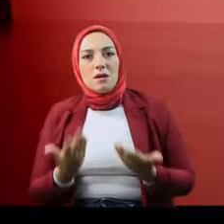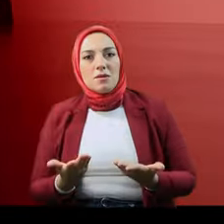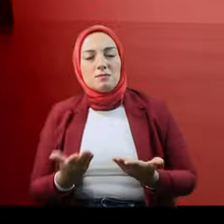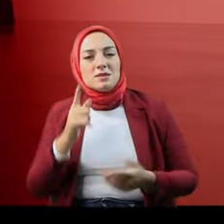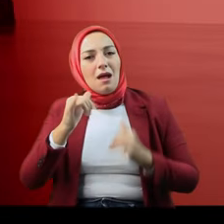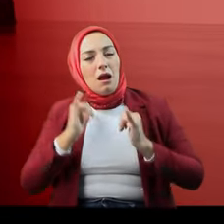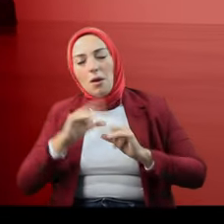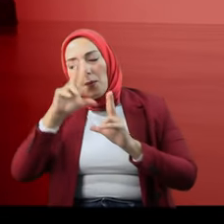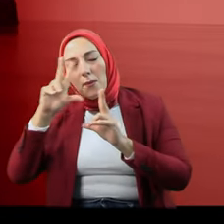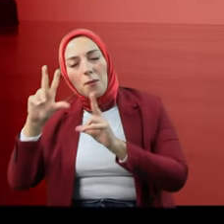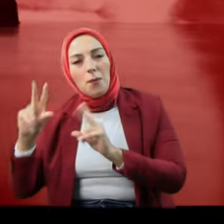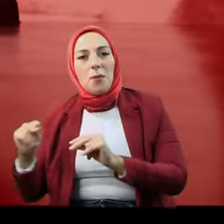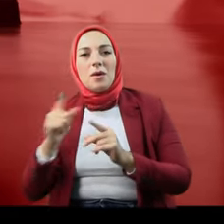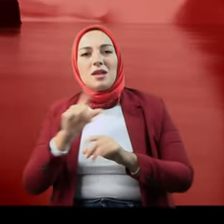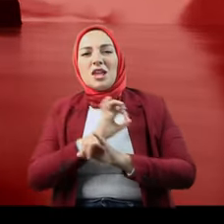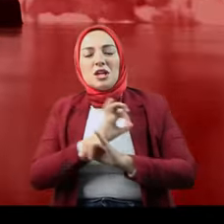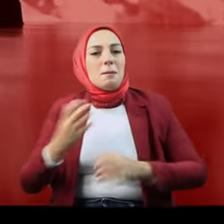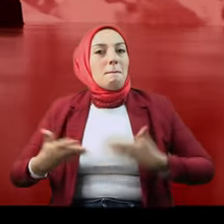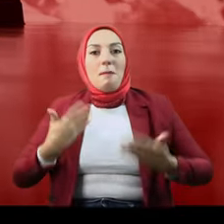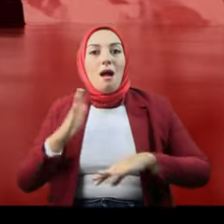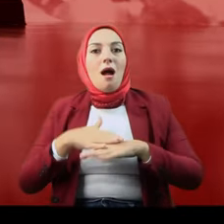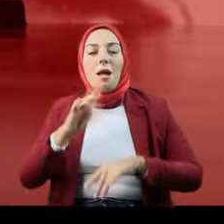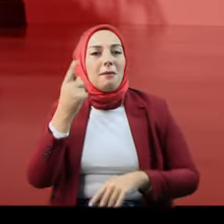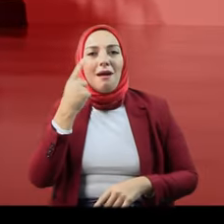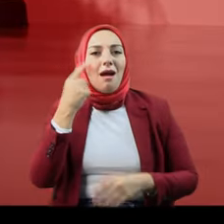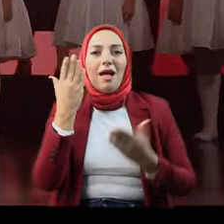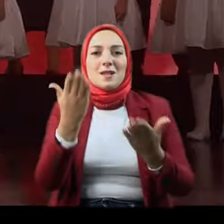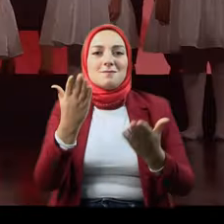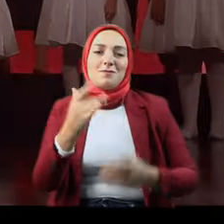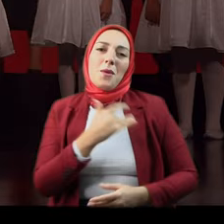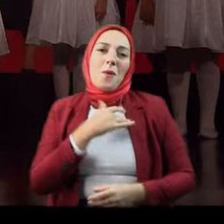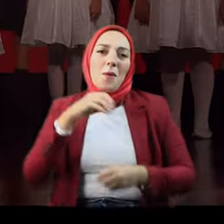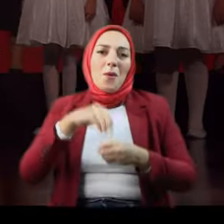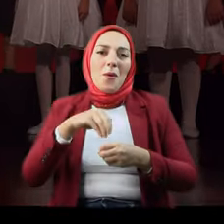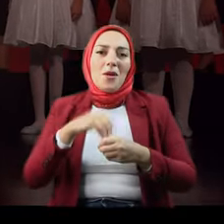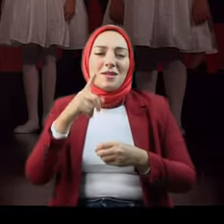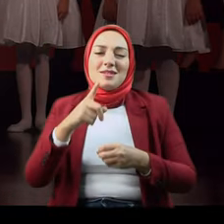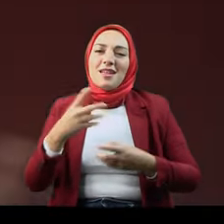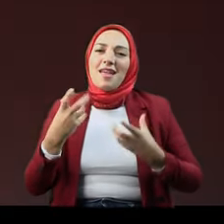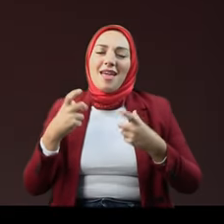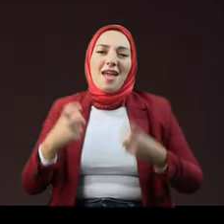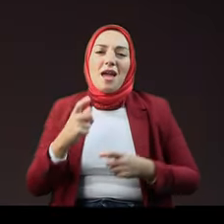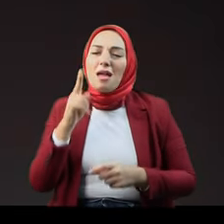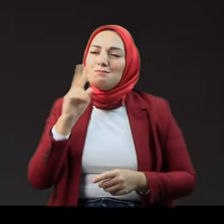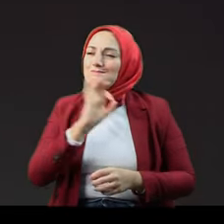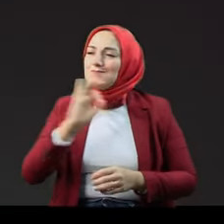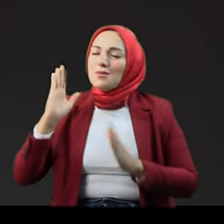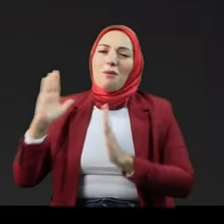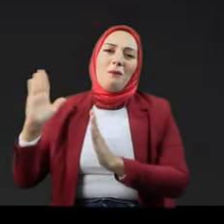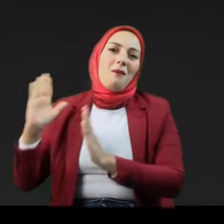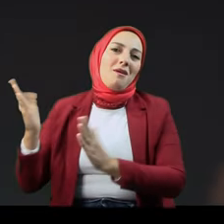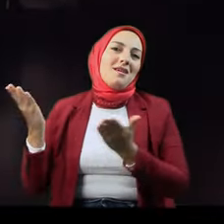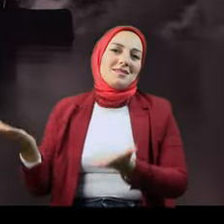Heran Sen rahat uyu Hiç merak etme Atam gönüllerdeki yerin baki olacak